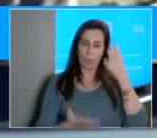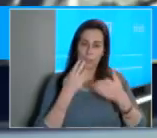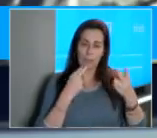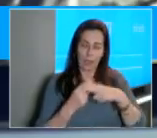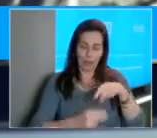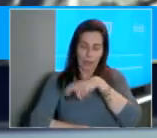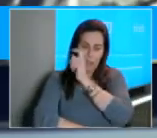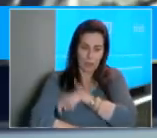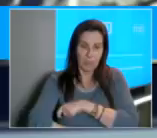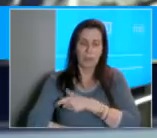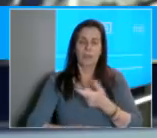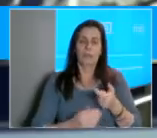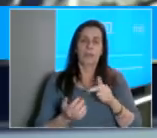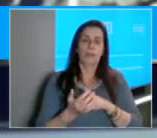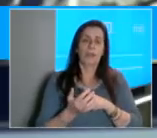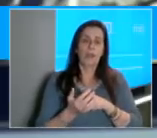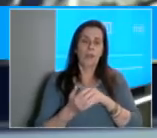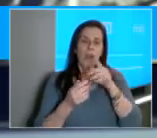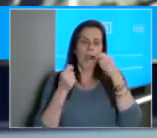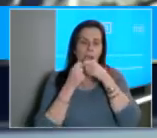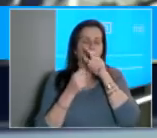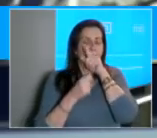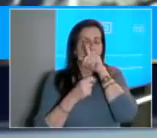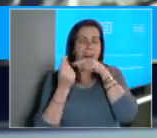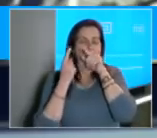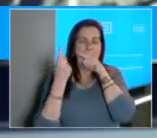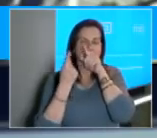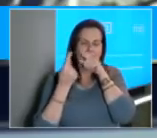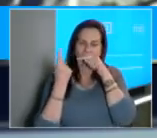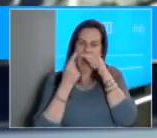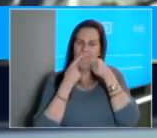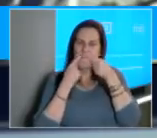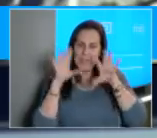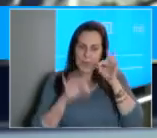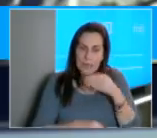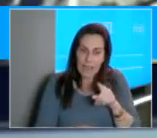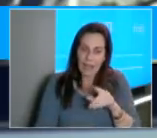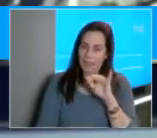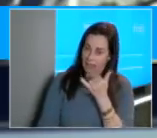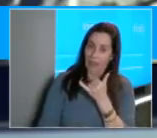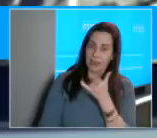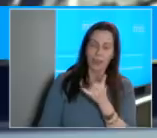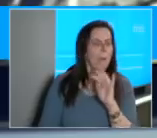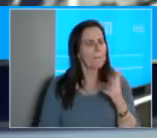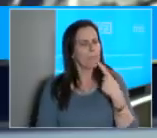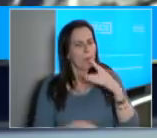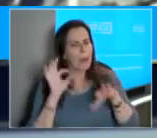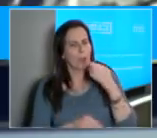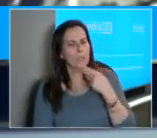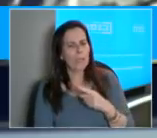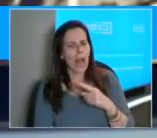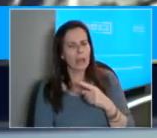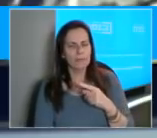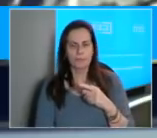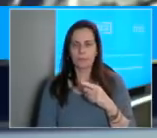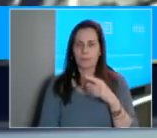לקראת אותה הצעת החלטה, אפרופו הדברים שאומר גל הירש. הם מתעסקים בבחירות אצלנו? האמת היא שכן, אבל לא כלפי חוץ, את לא